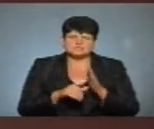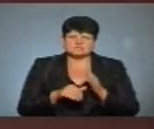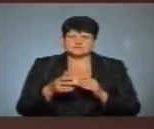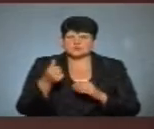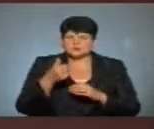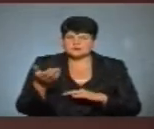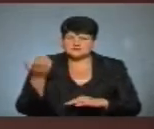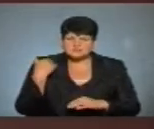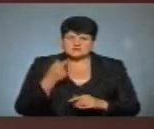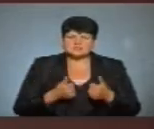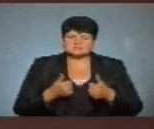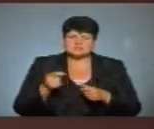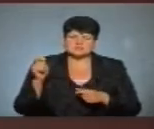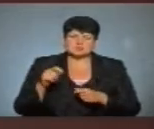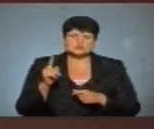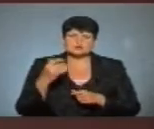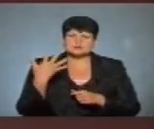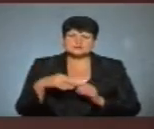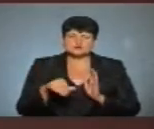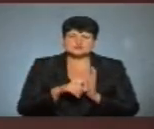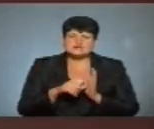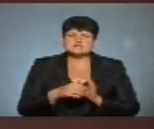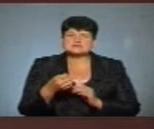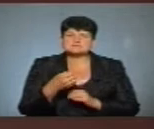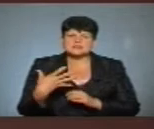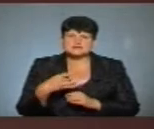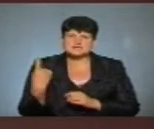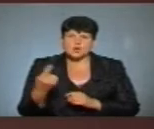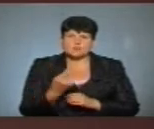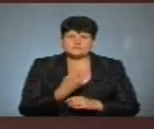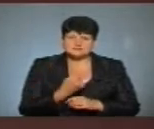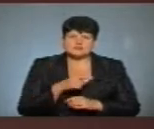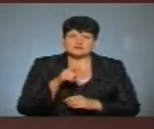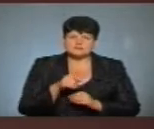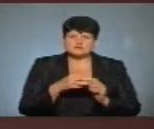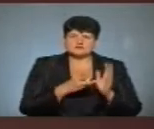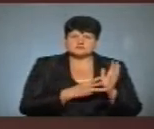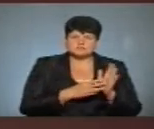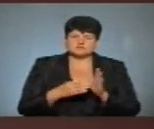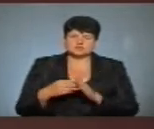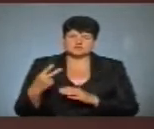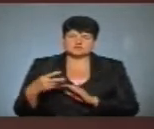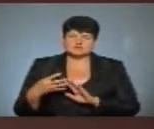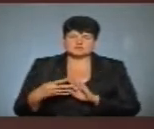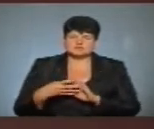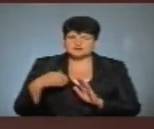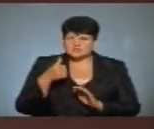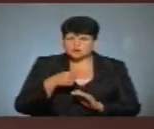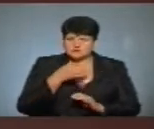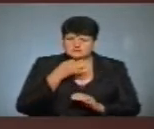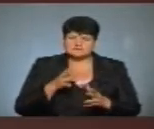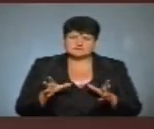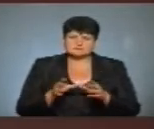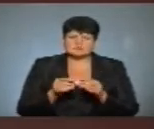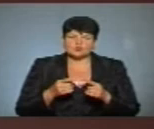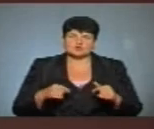змагання приїхали 150 учасників з 15 областей. Їм від 18 до 29 років, розповів співорганізатор